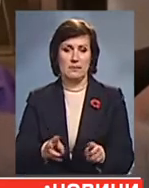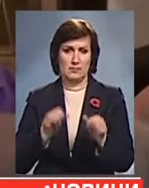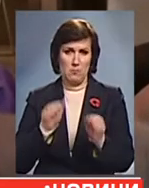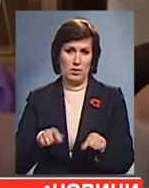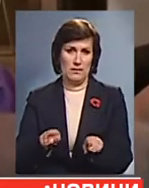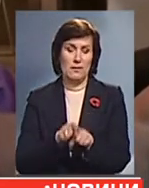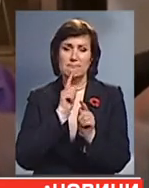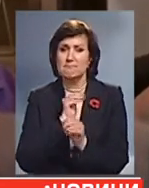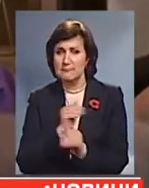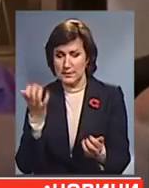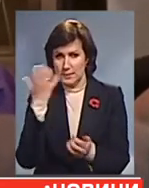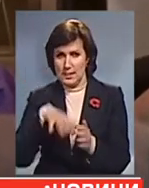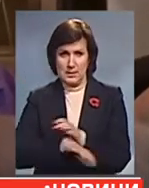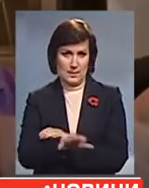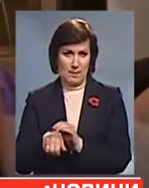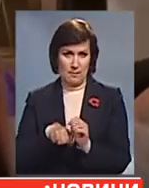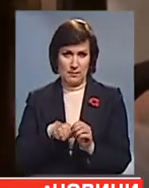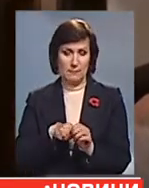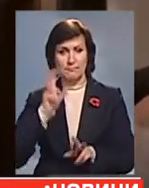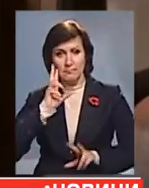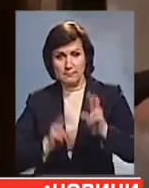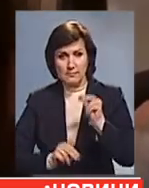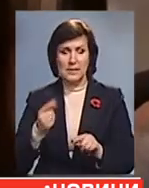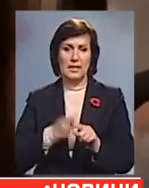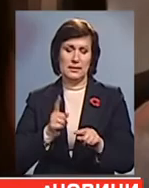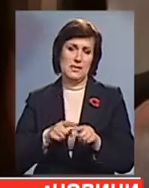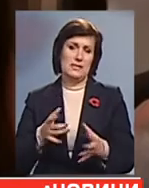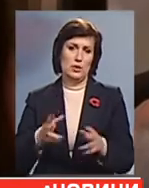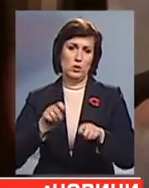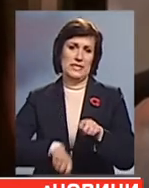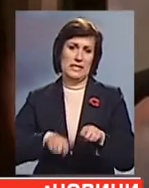її так тихо і непомітно дістати. Сподіваюся, це з'ясує слідство.